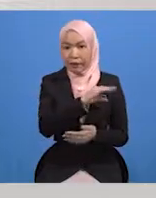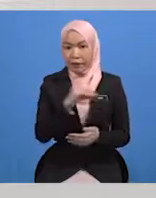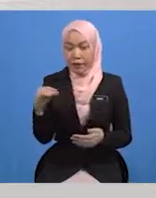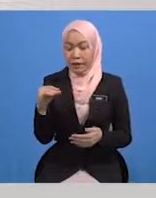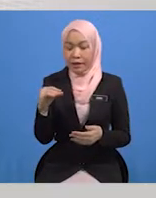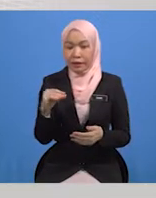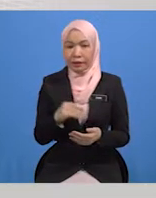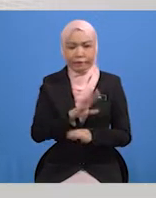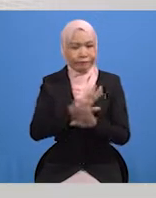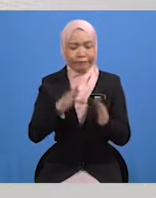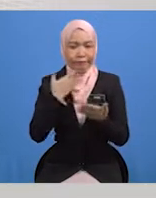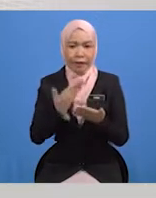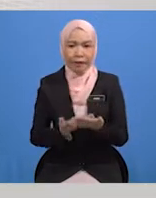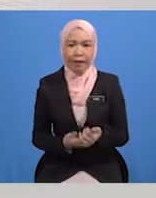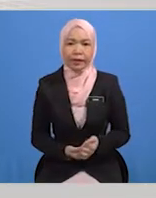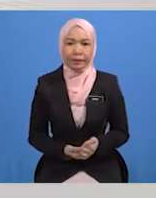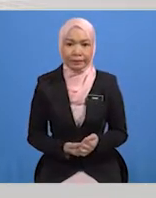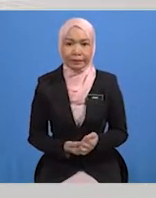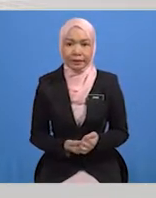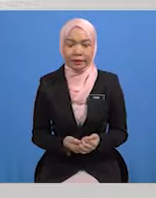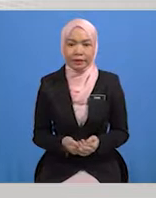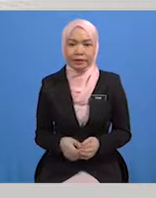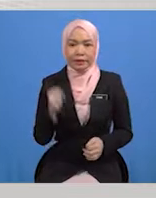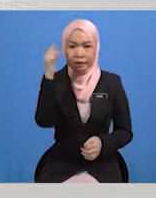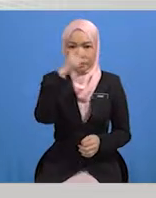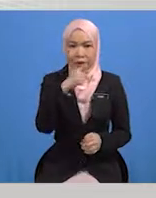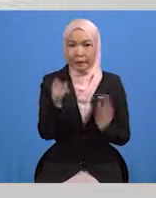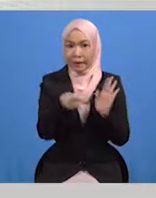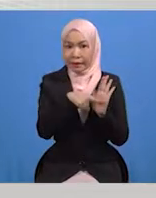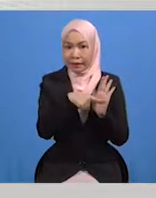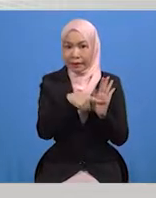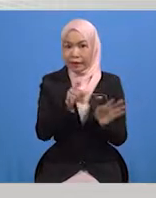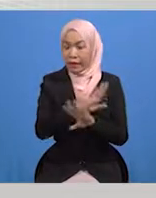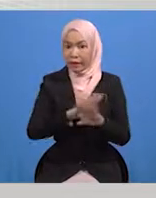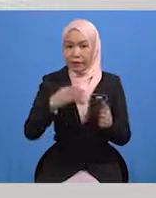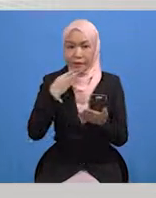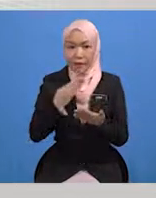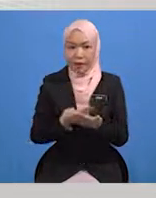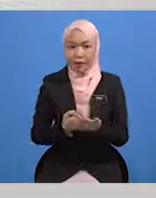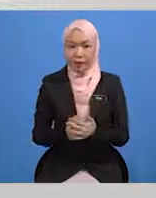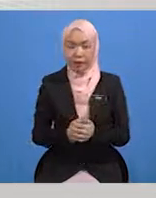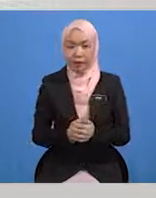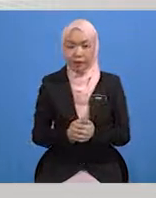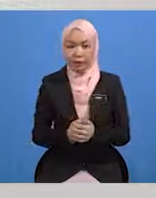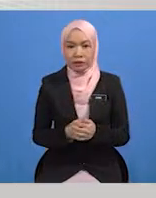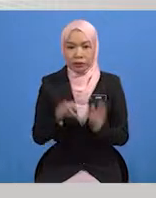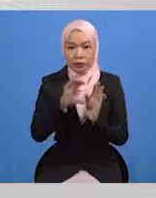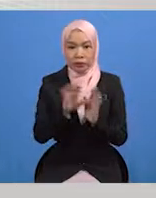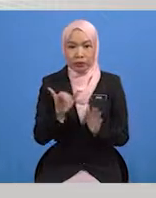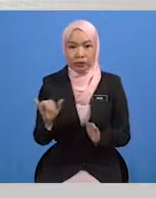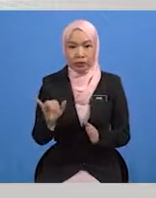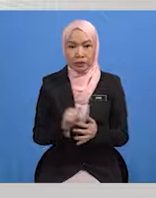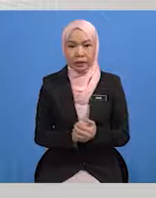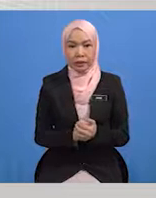Sikap positif Asiah Samiah ialah seperti berikut. Seorang yang baik budi, seorang